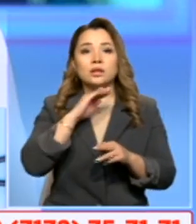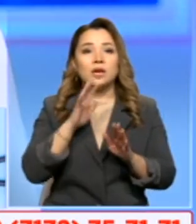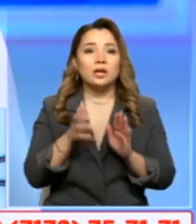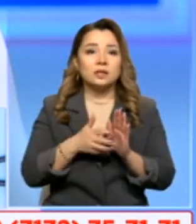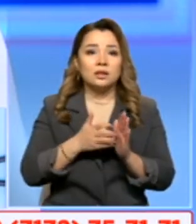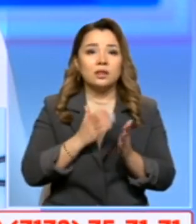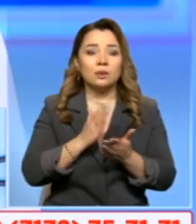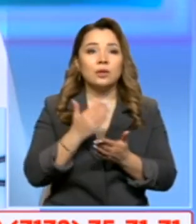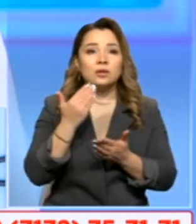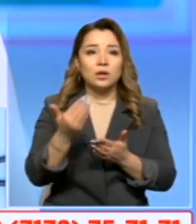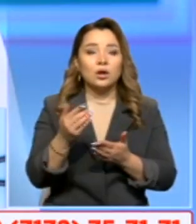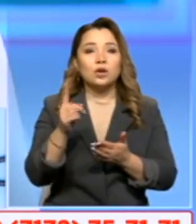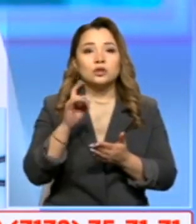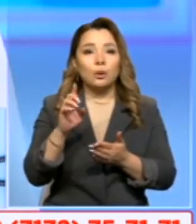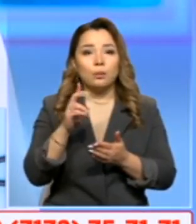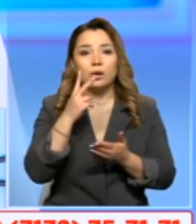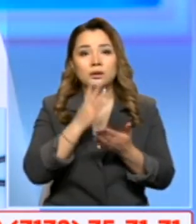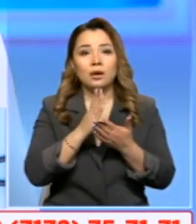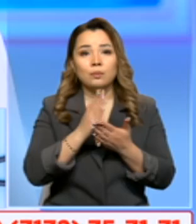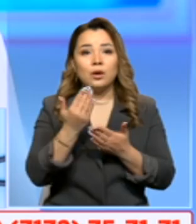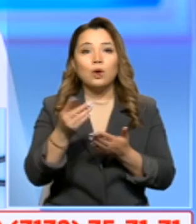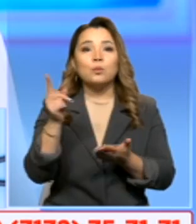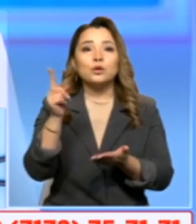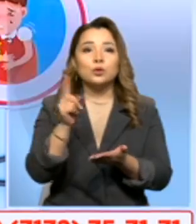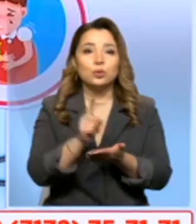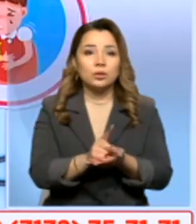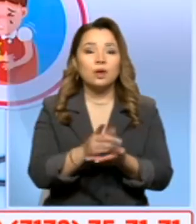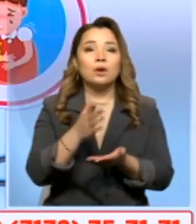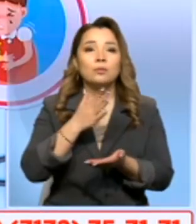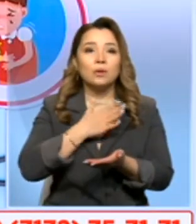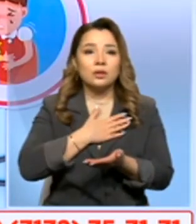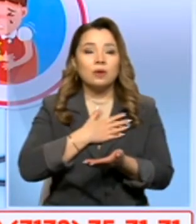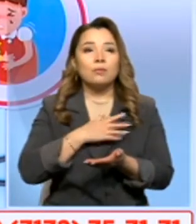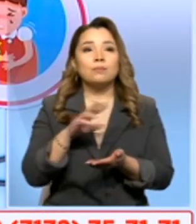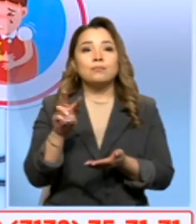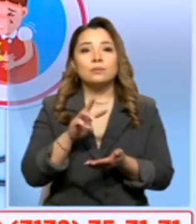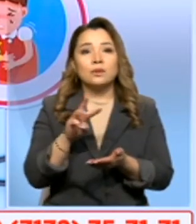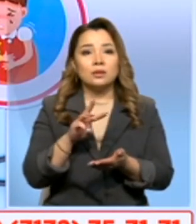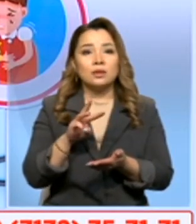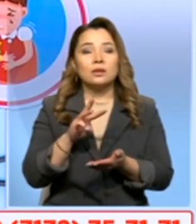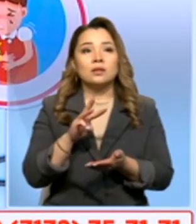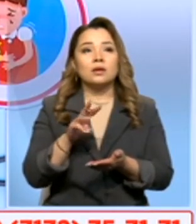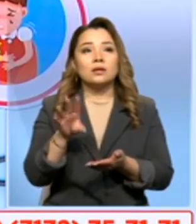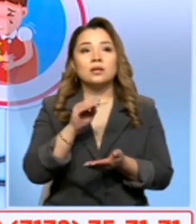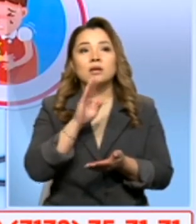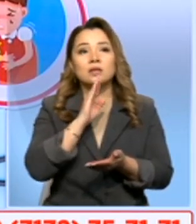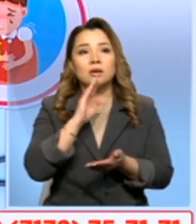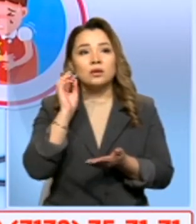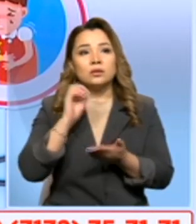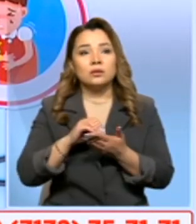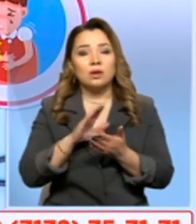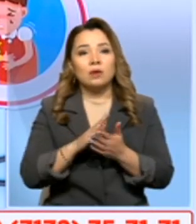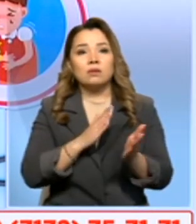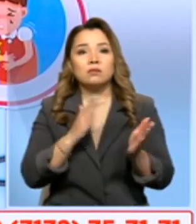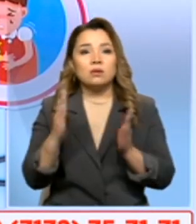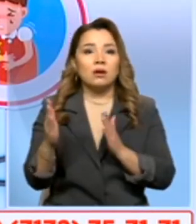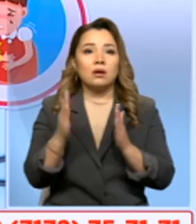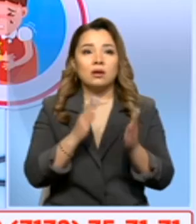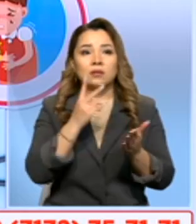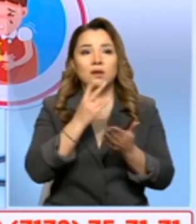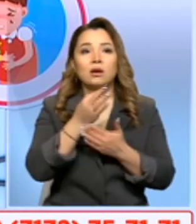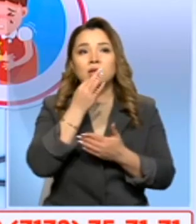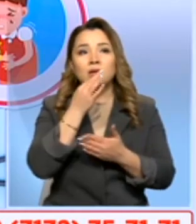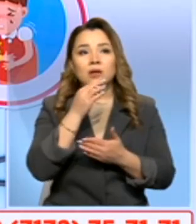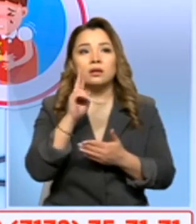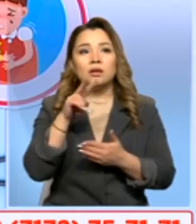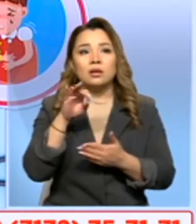жетіспеген кезде, ол зоб қалып келсе, ол міндет түрде әрине біздің менструалды цикл дейміз, қыз келіншектерге соған алып келеді. И және де ерте климаксқа